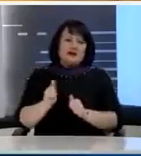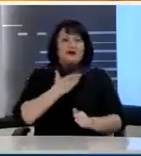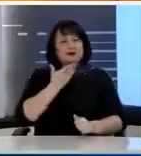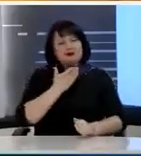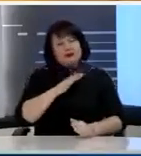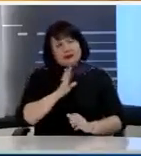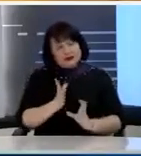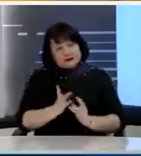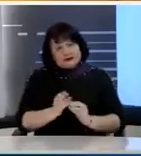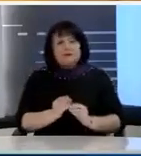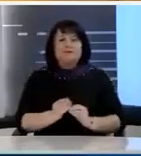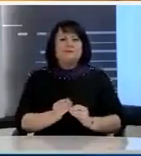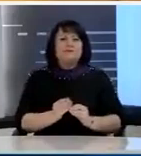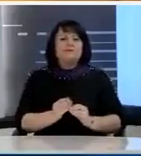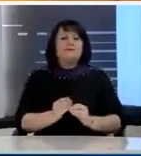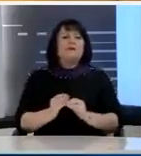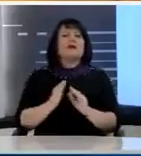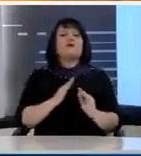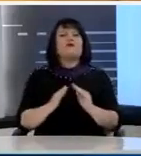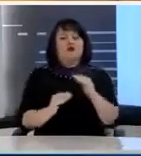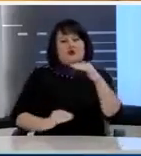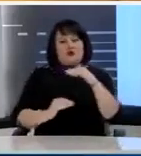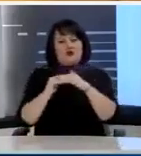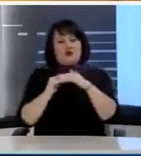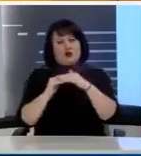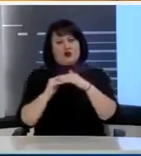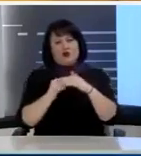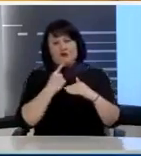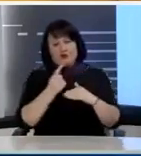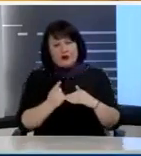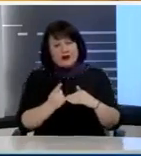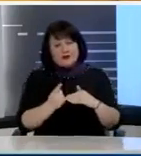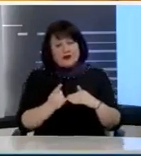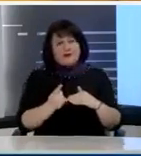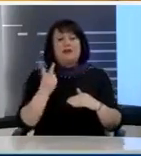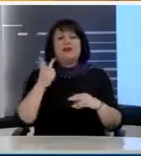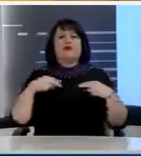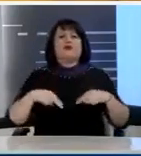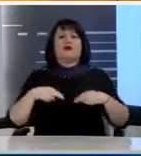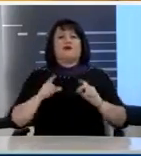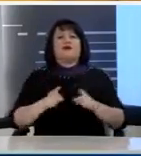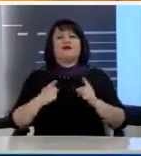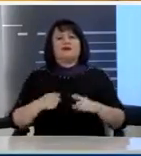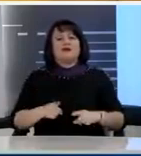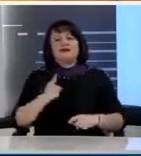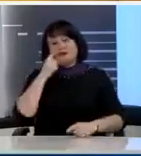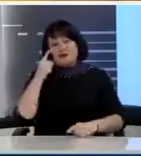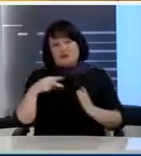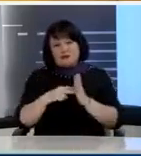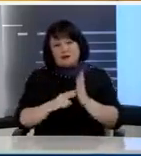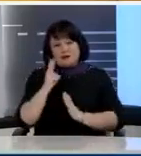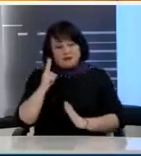ανέβηκε, για να προστατευτεί αυτό το όριο που είχαμε βάλει με 2 υπουργικές αποφάσεις το Νοέμβριο του